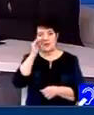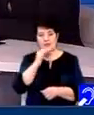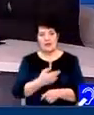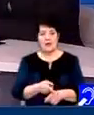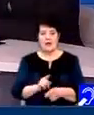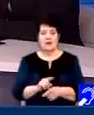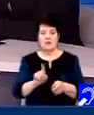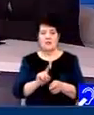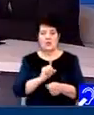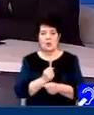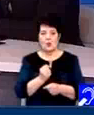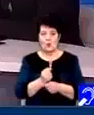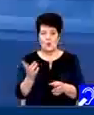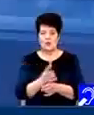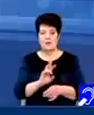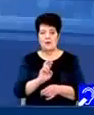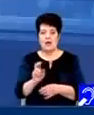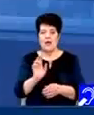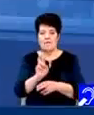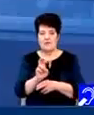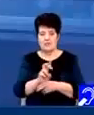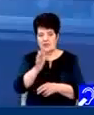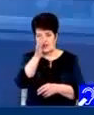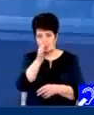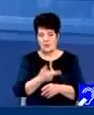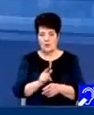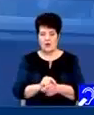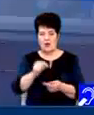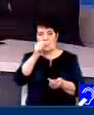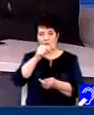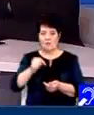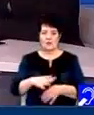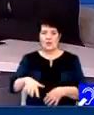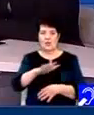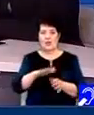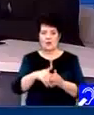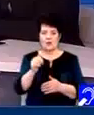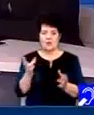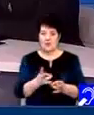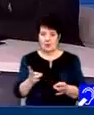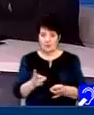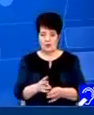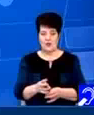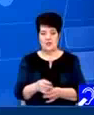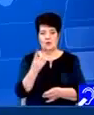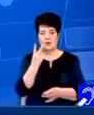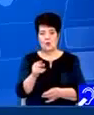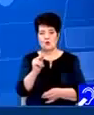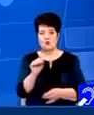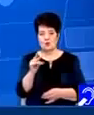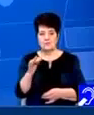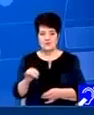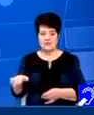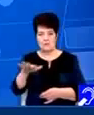spun că acest lucru ar trebui să le dea de gândit autorităților de la Chișinău, care, conform sistemului electoral mixt, au atribuit 2 circumscripții pentru